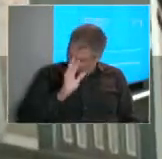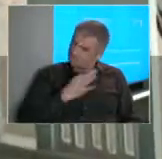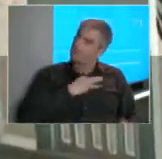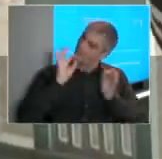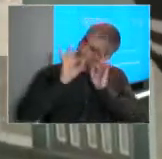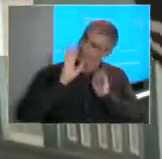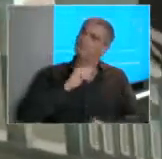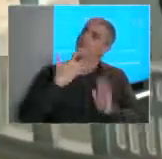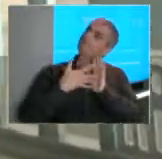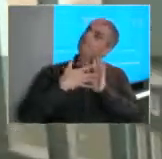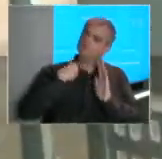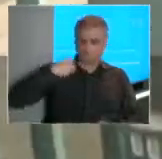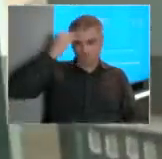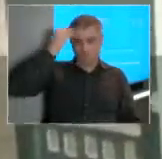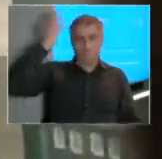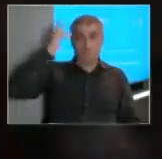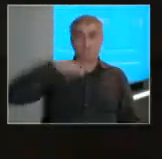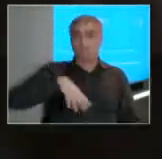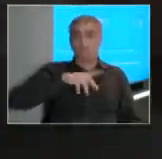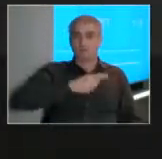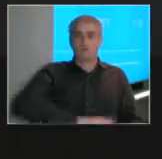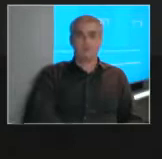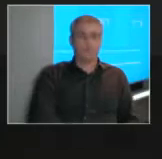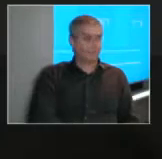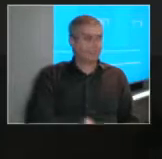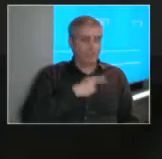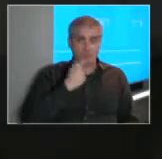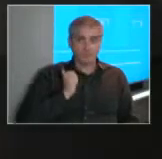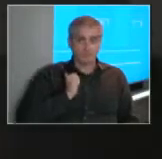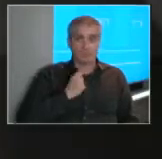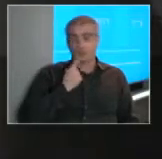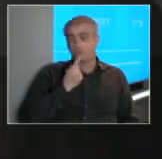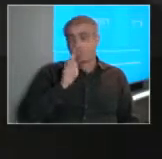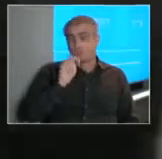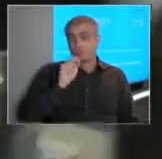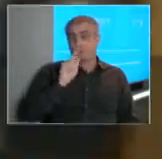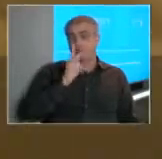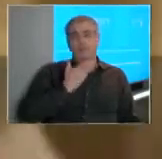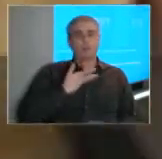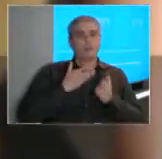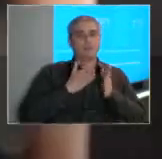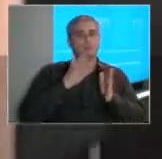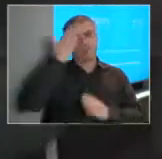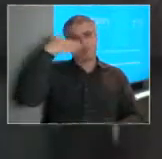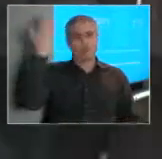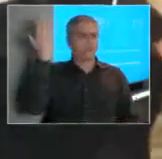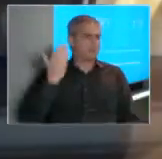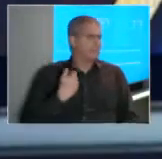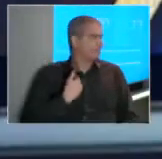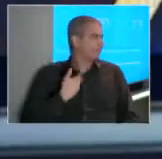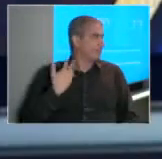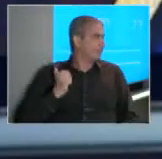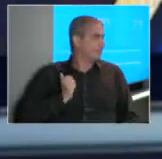חטפה. חטפה ביקורת, אני זוכר בזמנו, אפילו מירי מזכיר. בדובר צהל אמרו שנועה קירל קיבלה מסלול טאלנט. אני לא יודע, אני הייתי